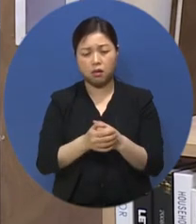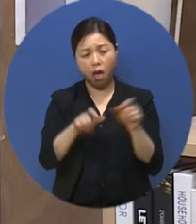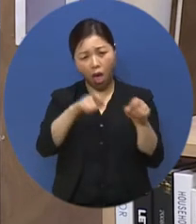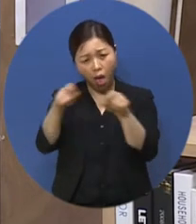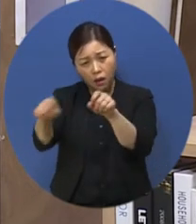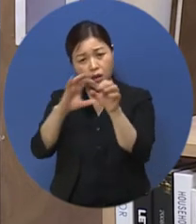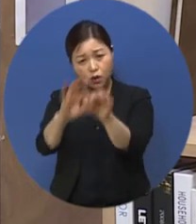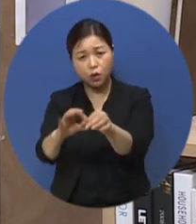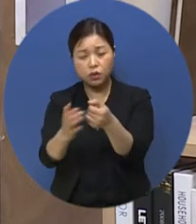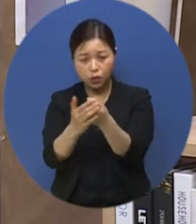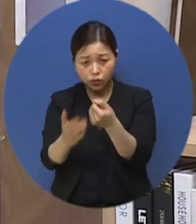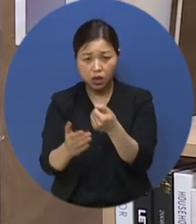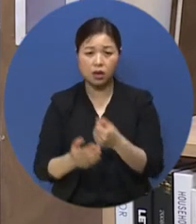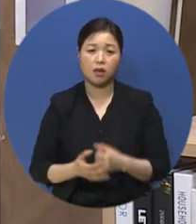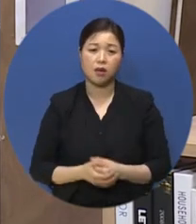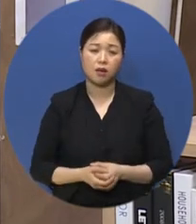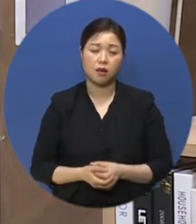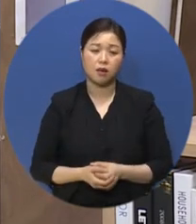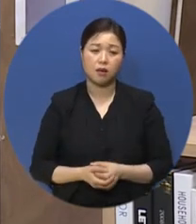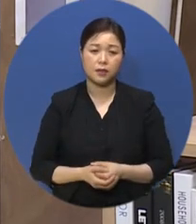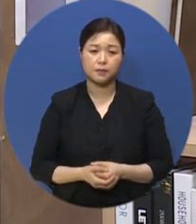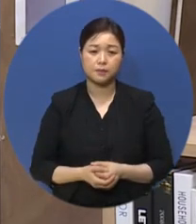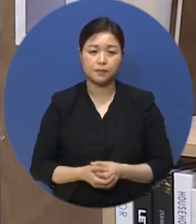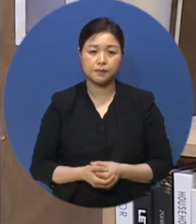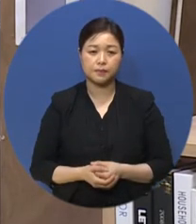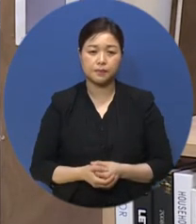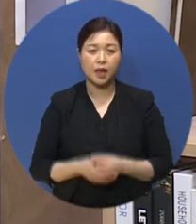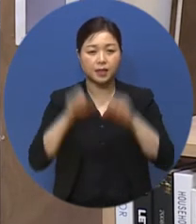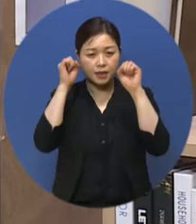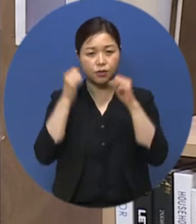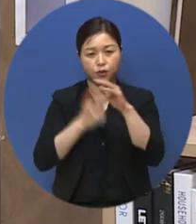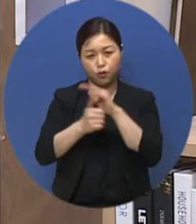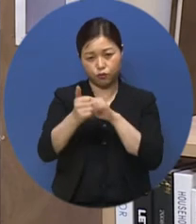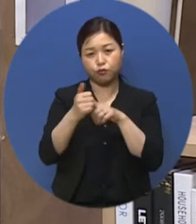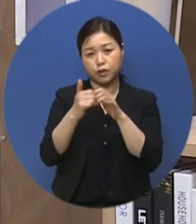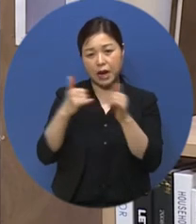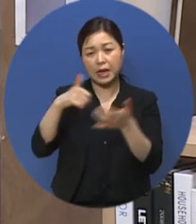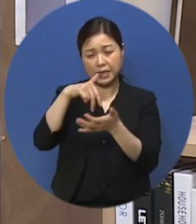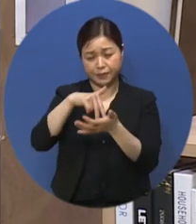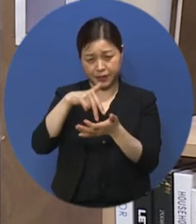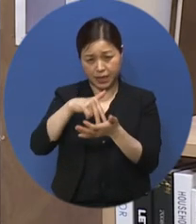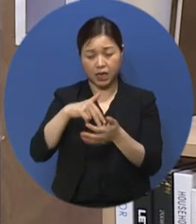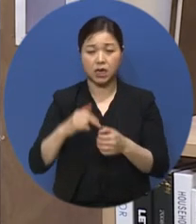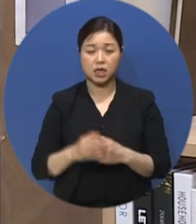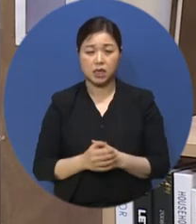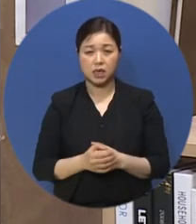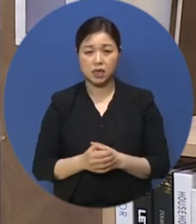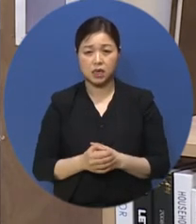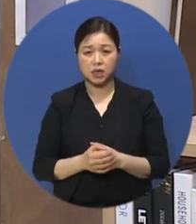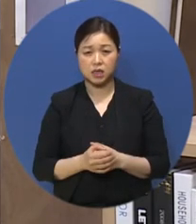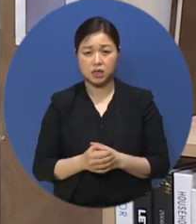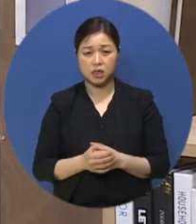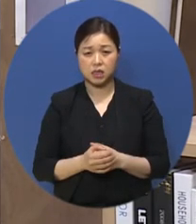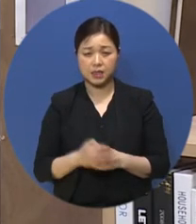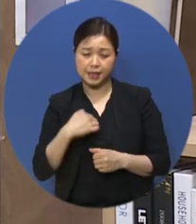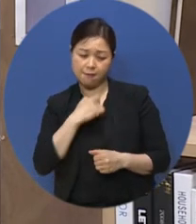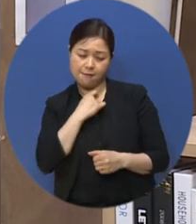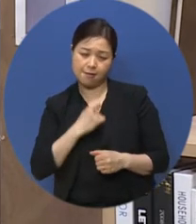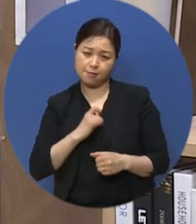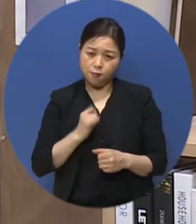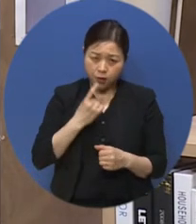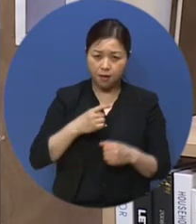보니까 그 체육 그 선수들 입장에서는 좀 이런 뭐 동기부여도 안